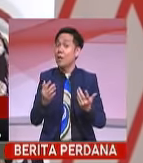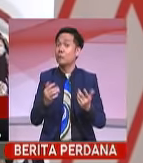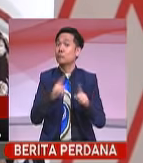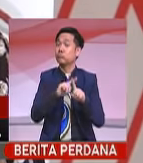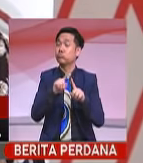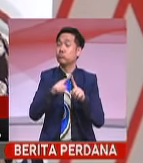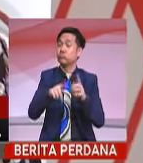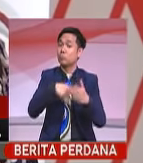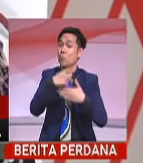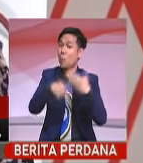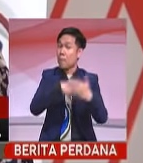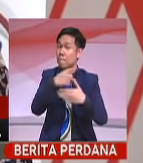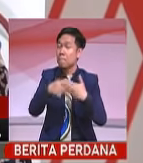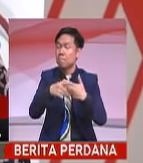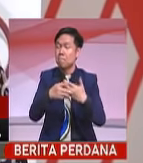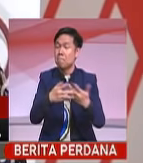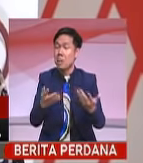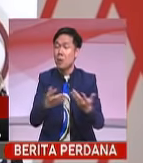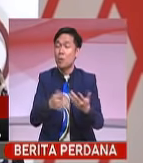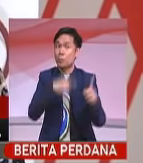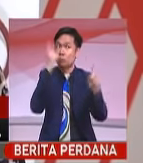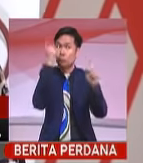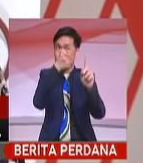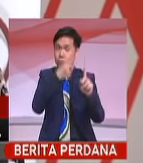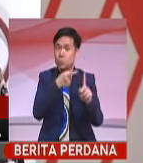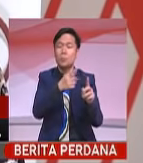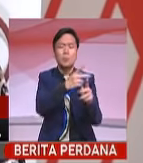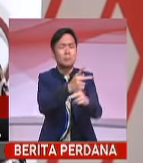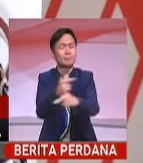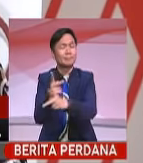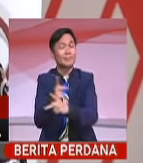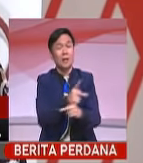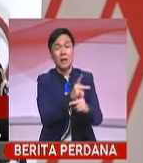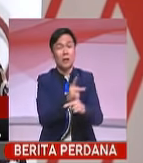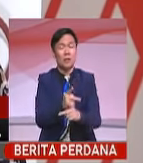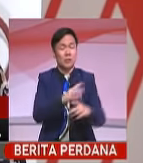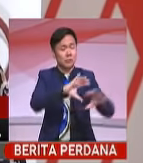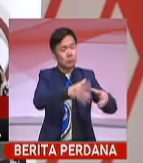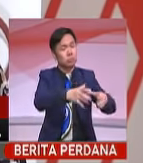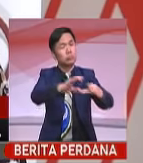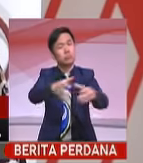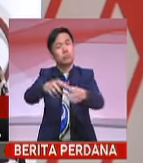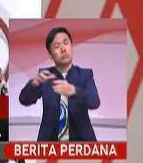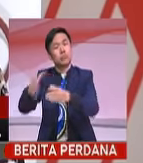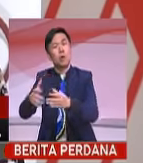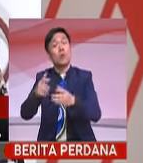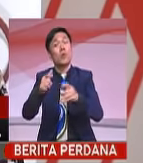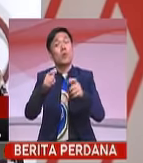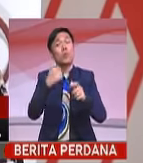program-program dan juga agenda yang memberi perhatian kepada gulungan-gulungan